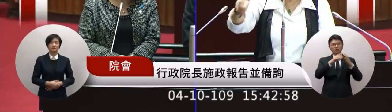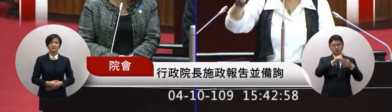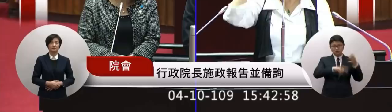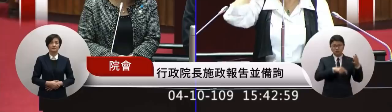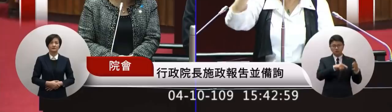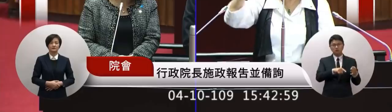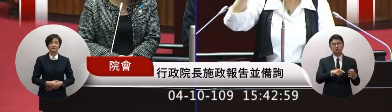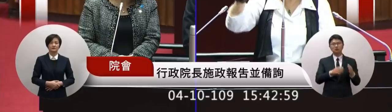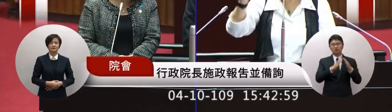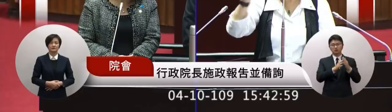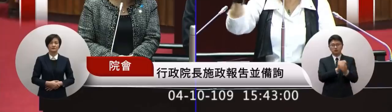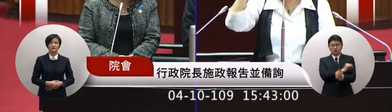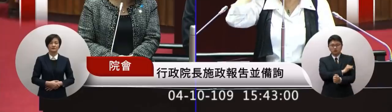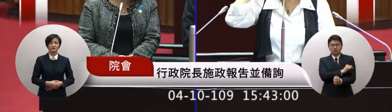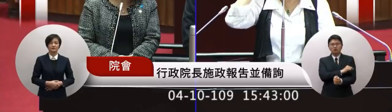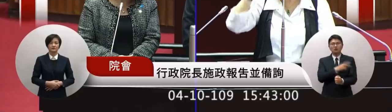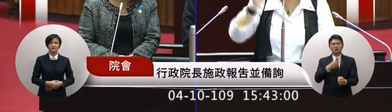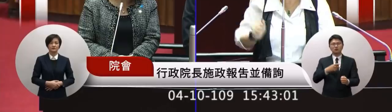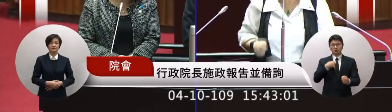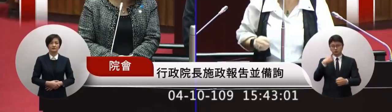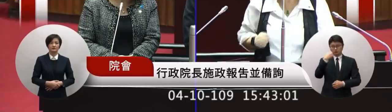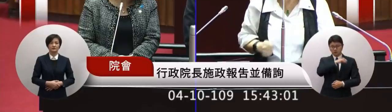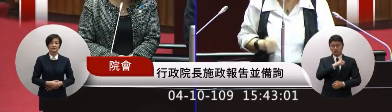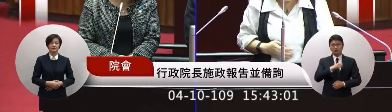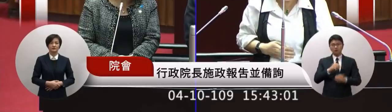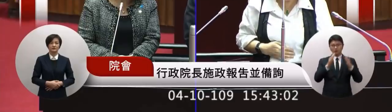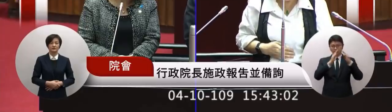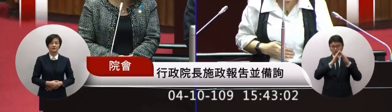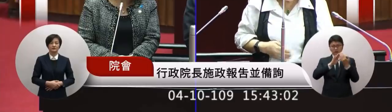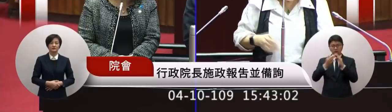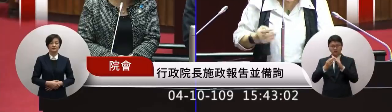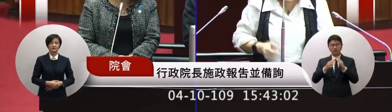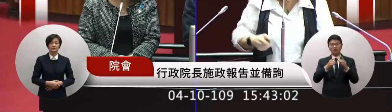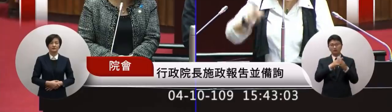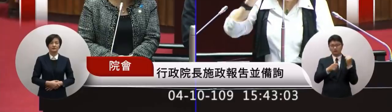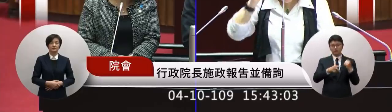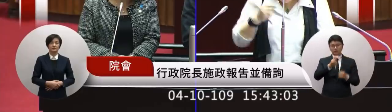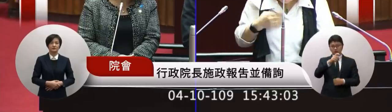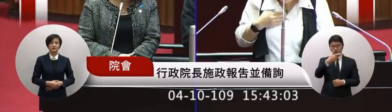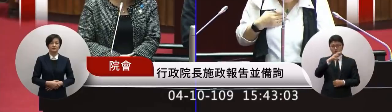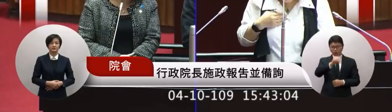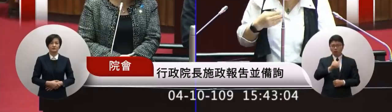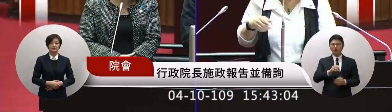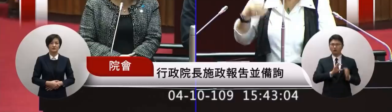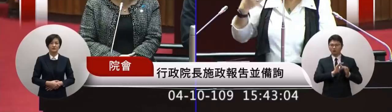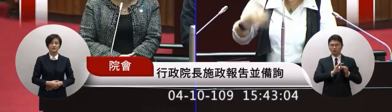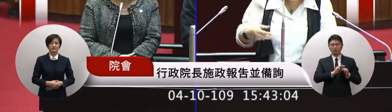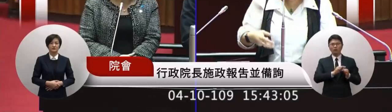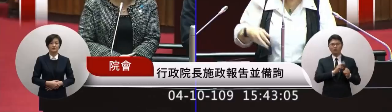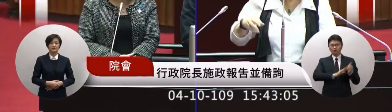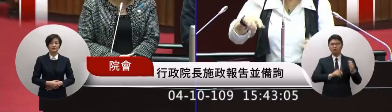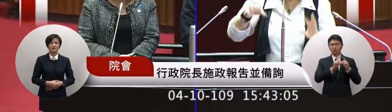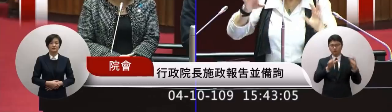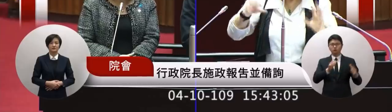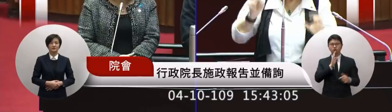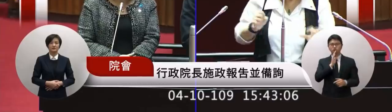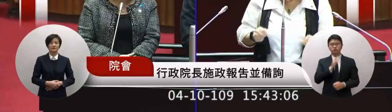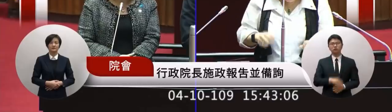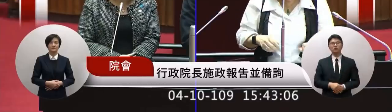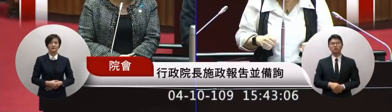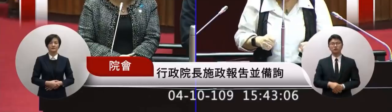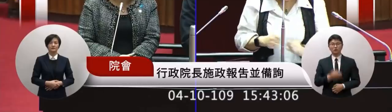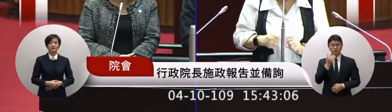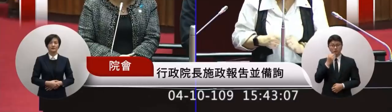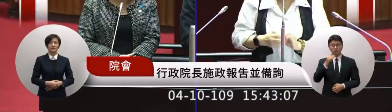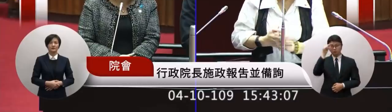跟台湾的26万个家庭息息相关啊、哦，所以我们很可悲的是，我们如果去 Google 一